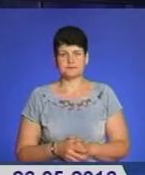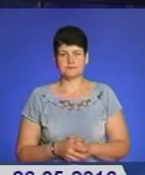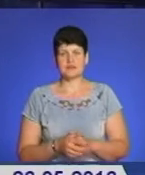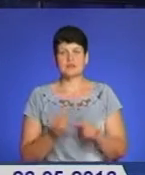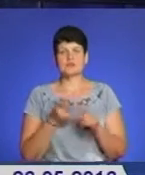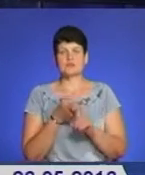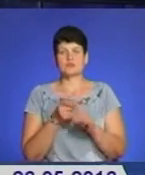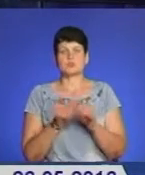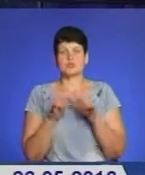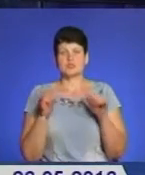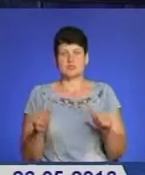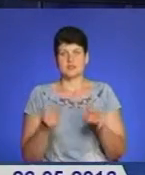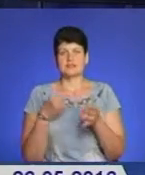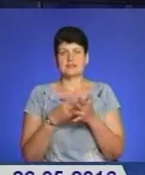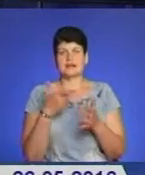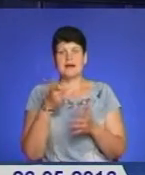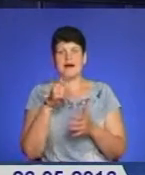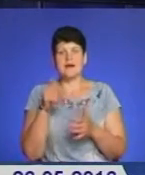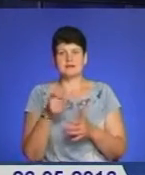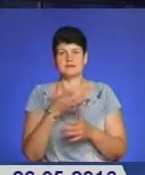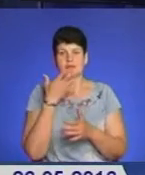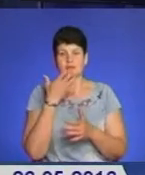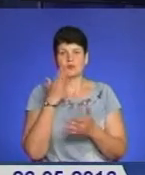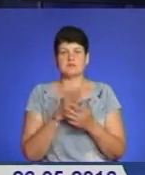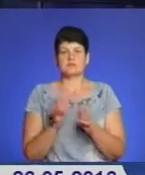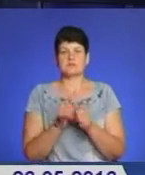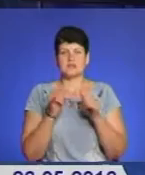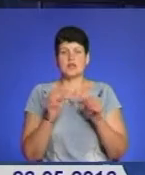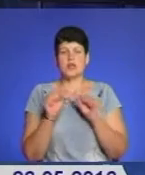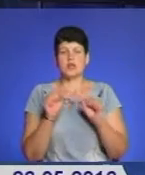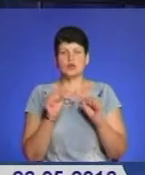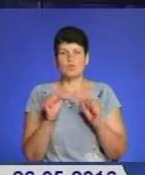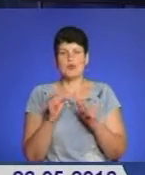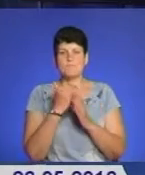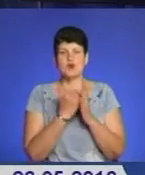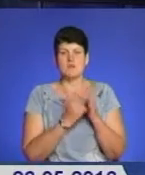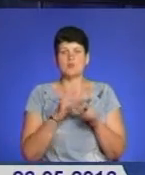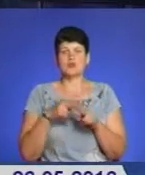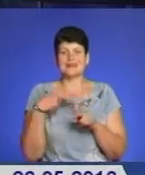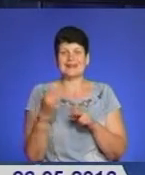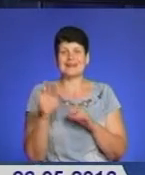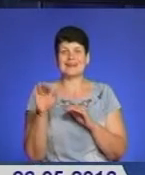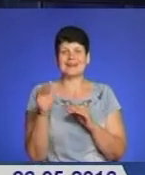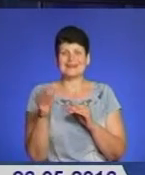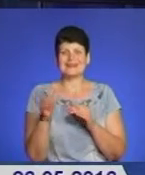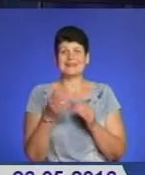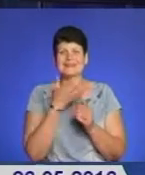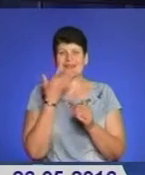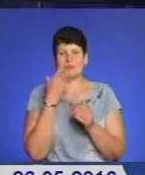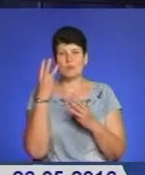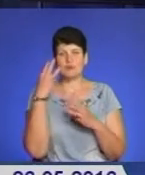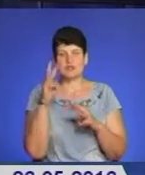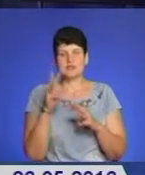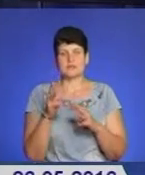Через зростання тарифів на газ та тепло все більше набирає популярності урядова програма відшкодування кредитів на тепломодернізацію житла та